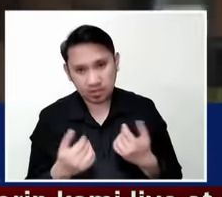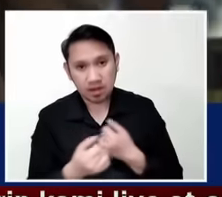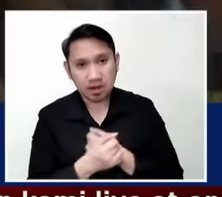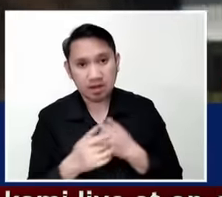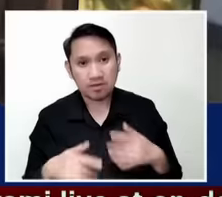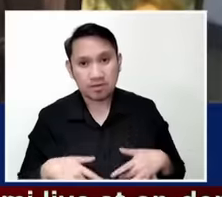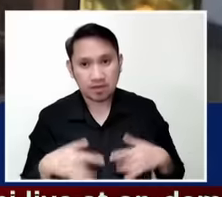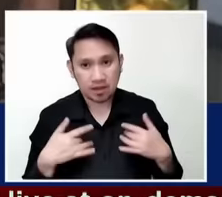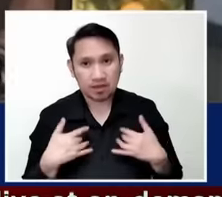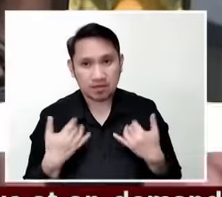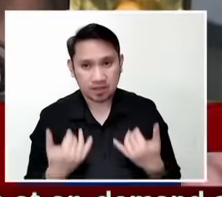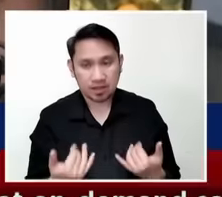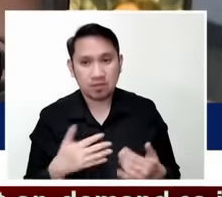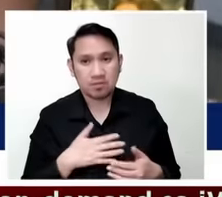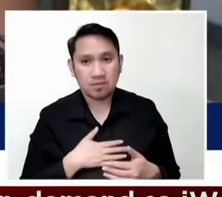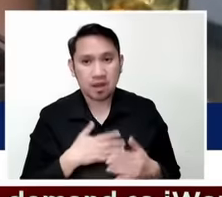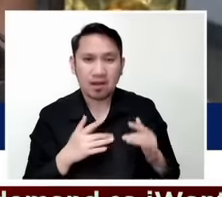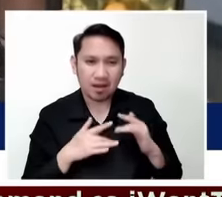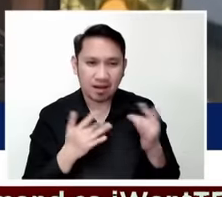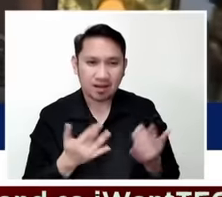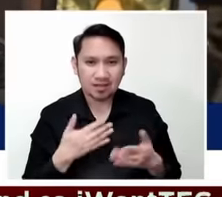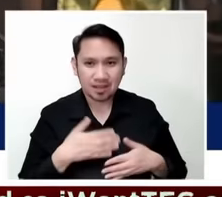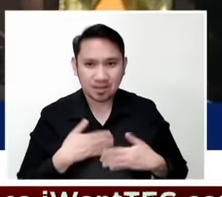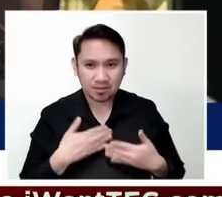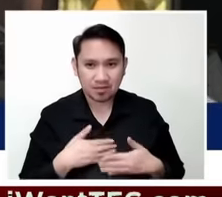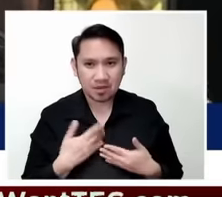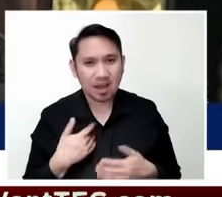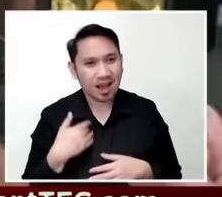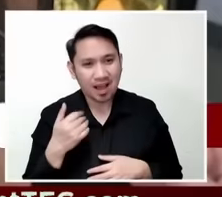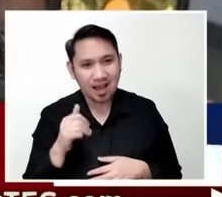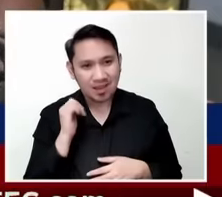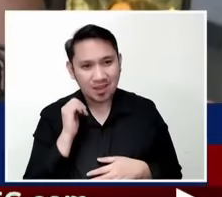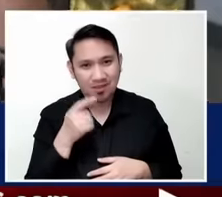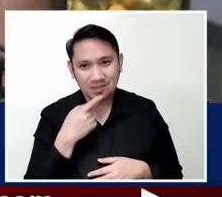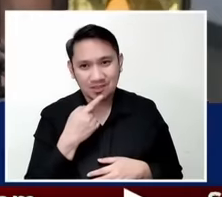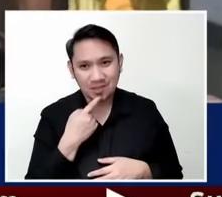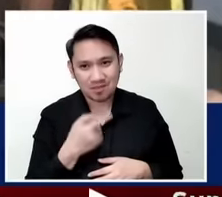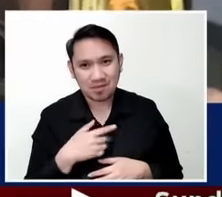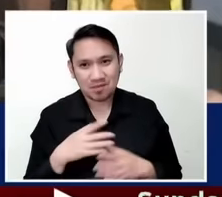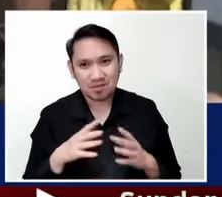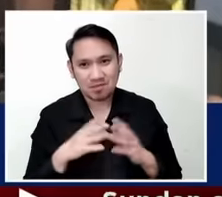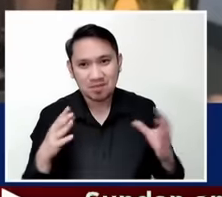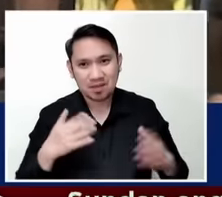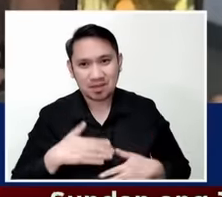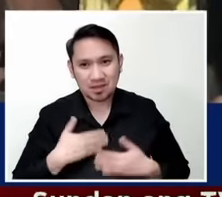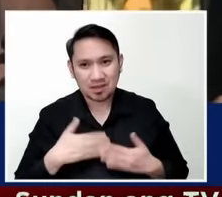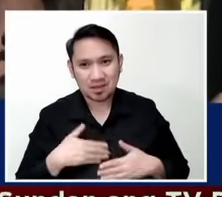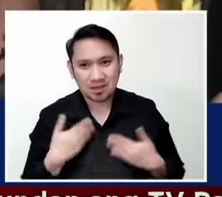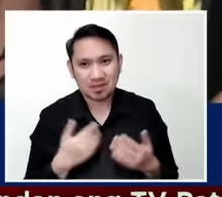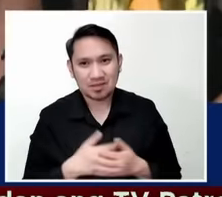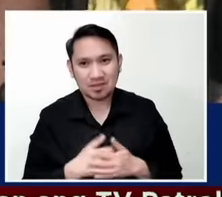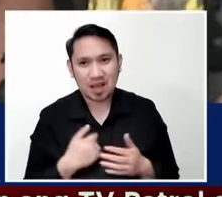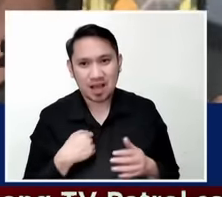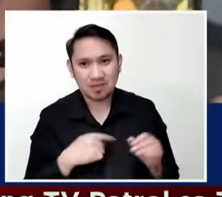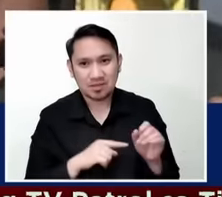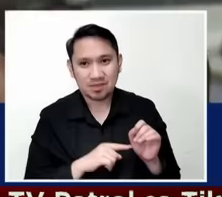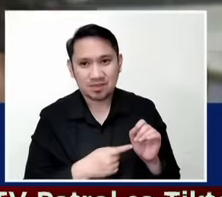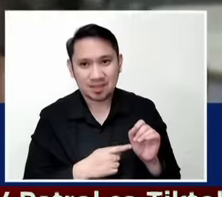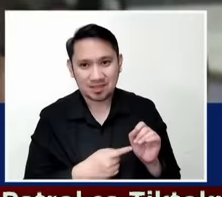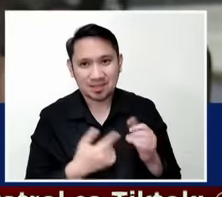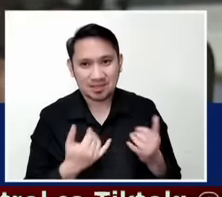heart is happy. You know? Ano pa happy? Happy. Ayoko muna sabihin super happy kasi syempre, ano pa lang, start pa lang. So